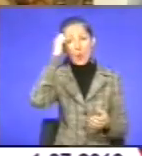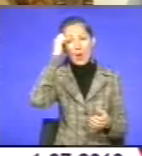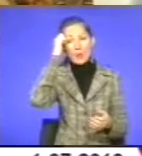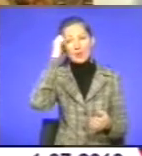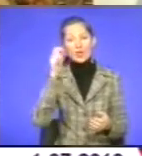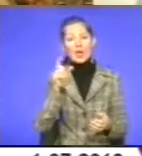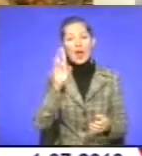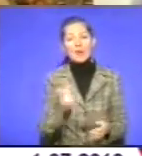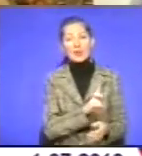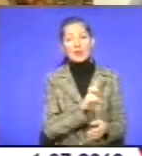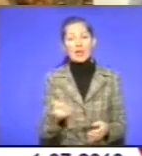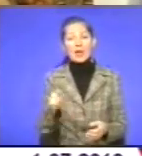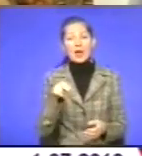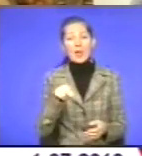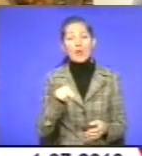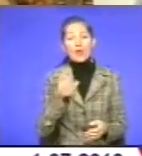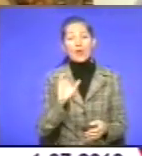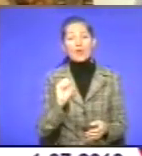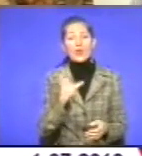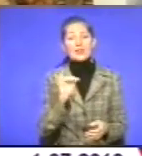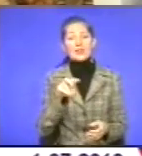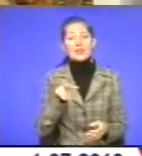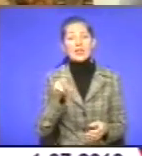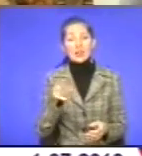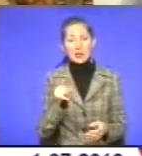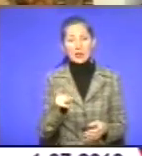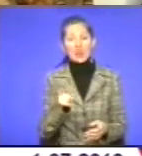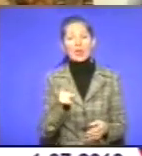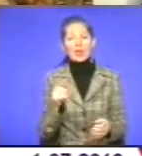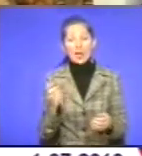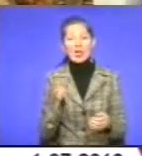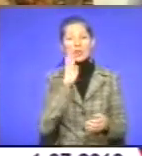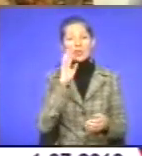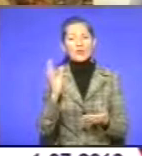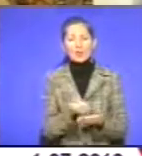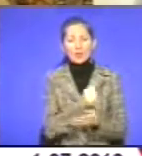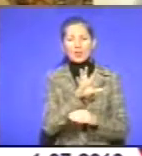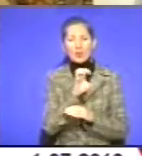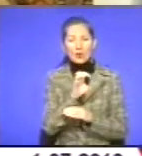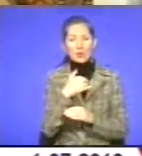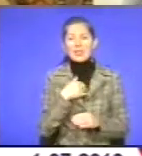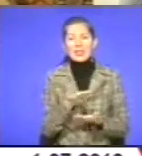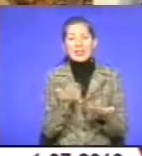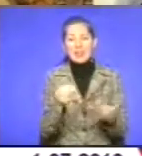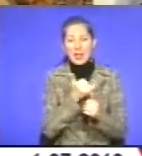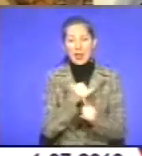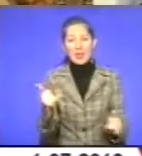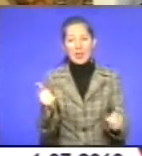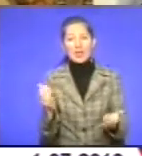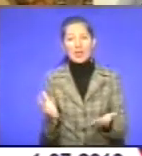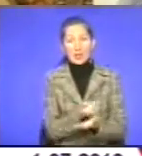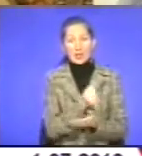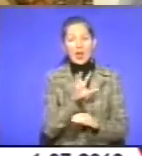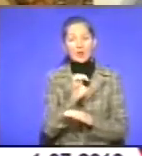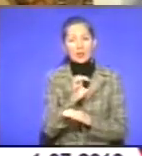Василих, Павло Василих. І їй вдалося сфотографувати. Я ніде тут не міг дістати фотографії, і ці